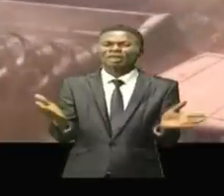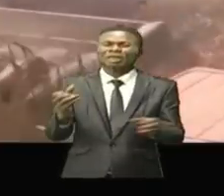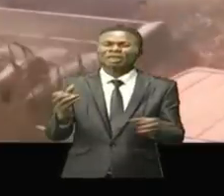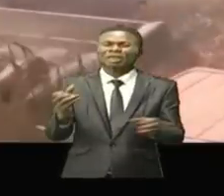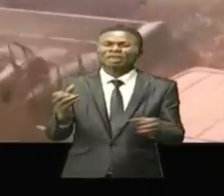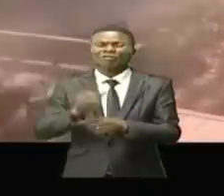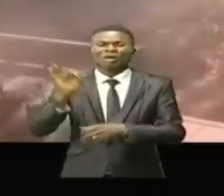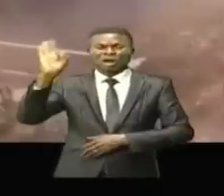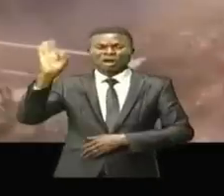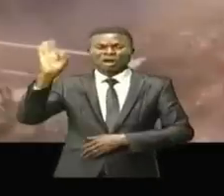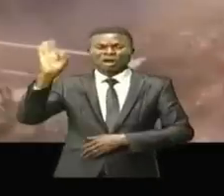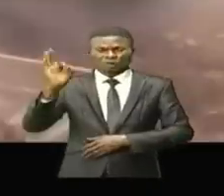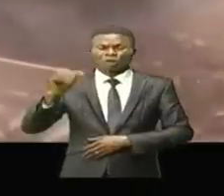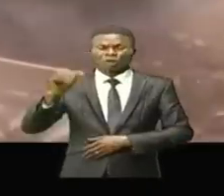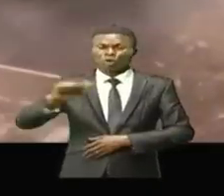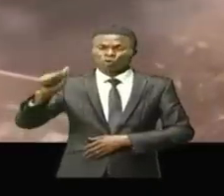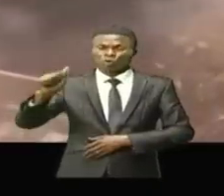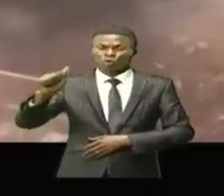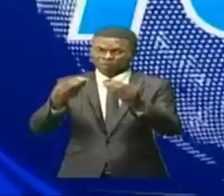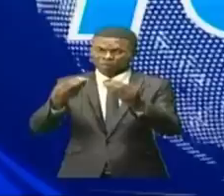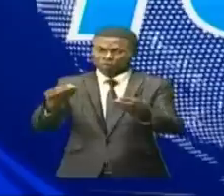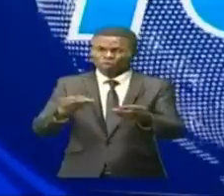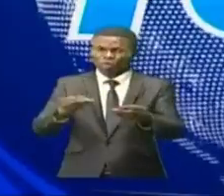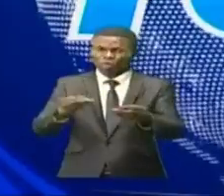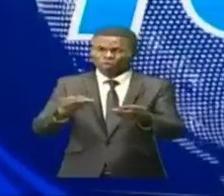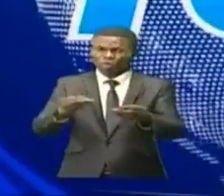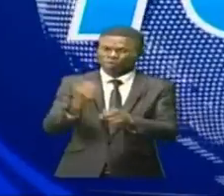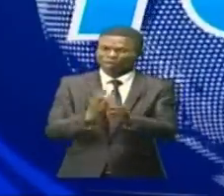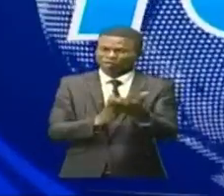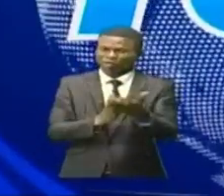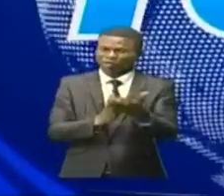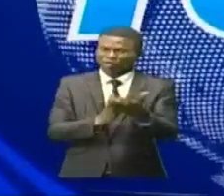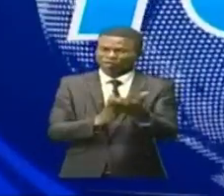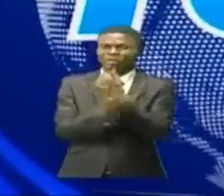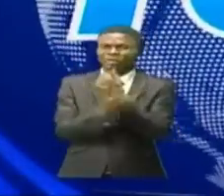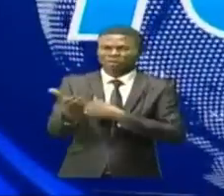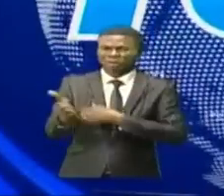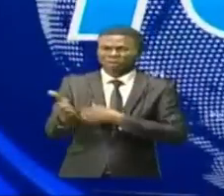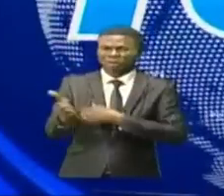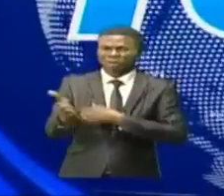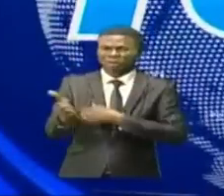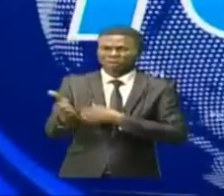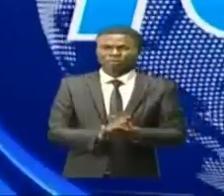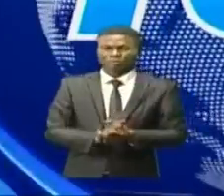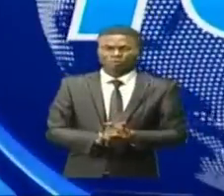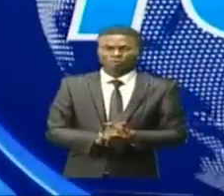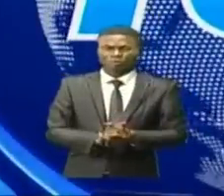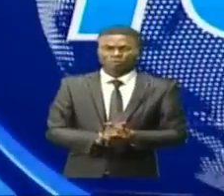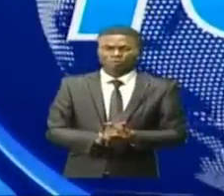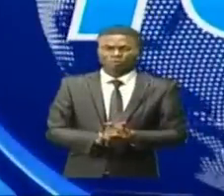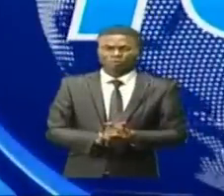place par le gouverneur Jacques Kiamulakatwe. Il faut placer le guichet unique de recettes urbaines dans